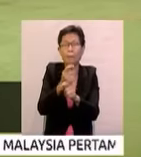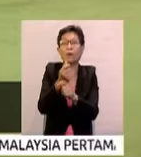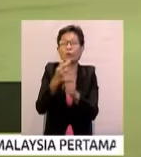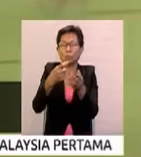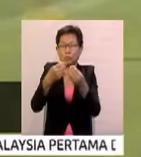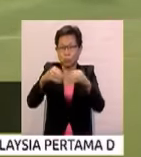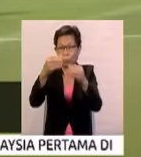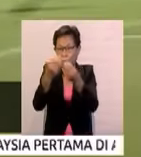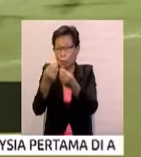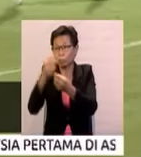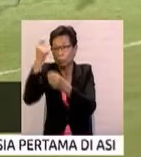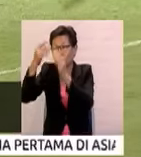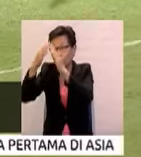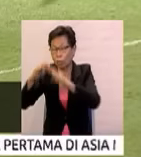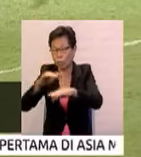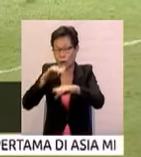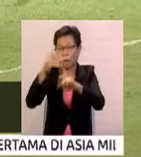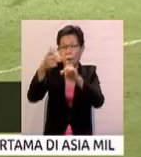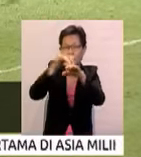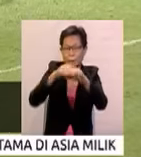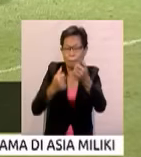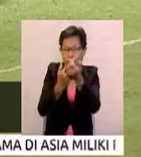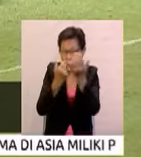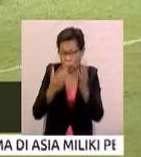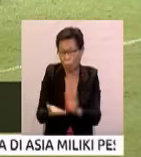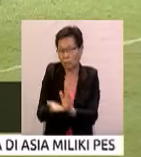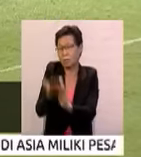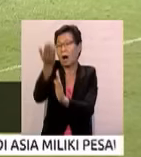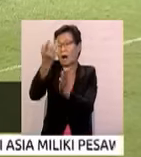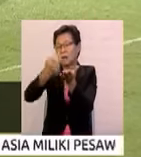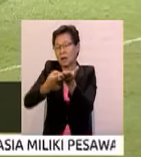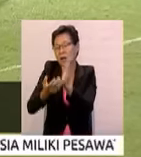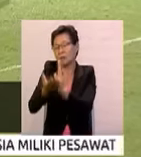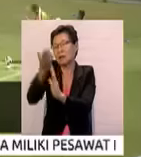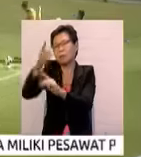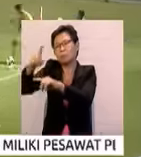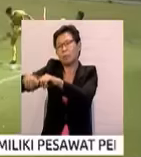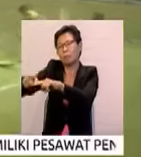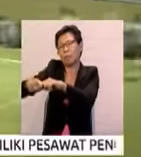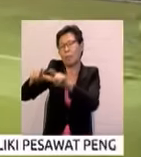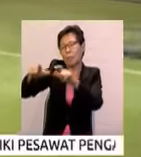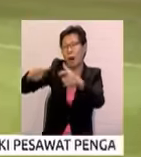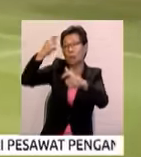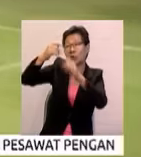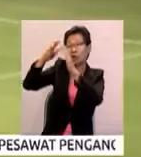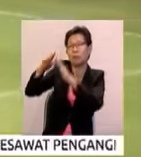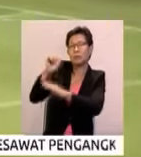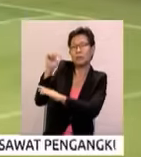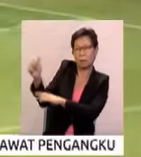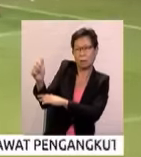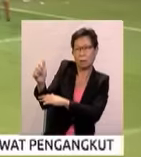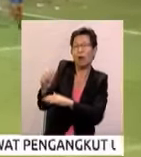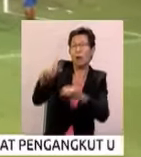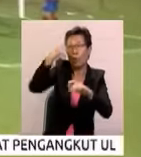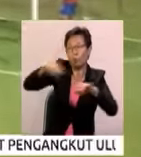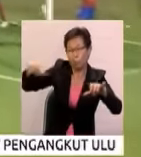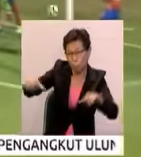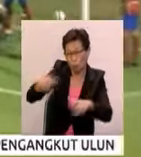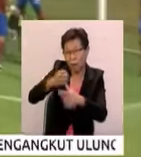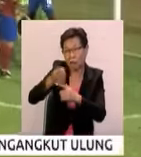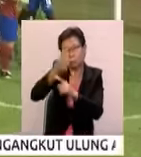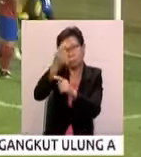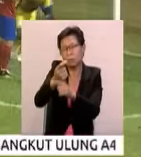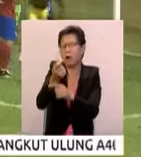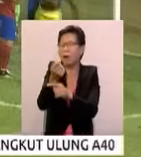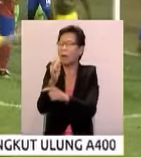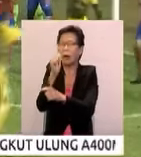dijual pasukan tuan rumah kepada penyokong. Bagaimanapun, kenaikan harga tiket itu bergantung kepada pasukan tuan rumah sendiri sama ada untuk melaksanakan atau